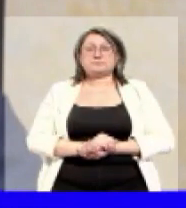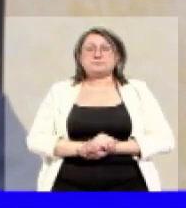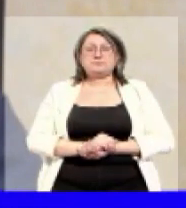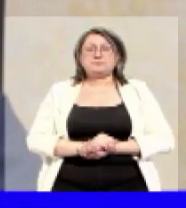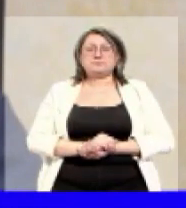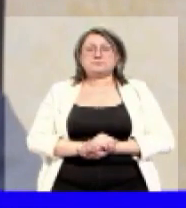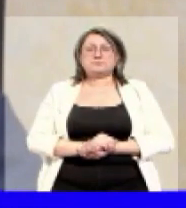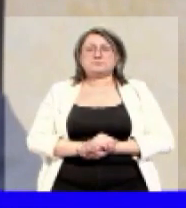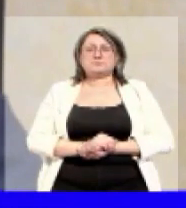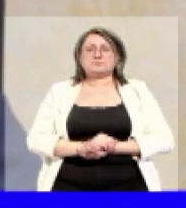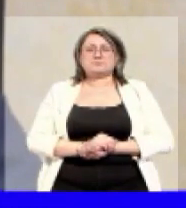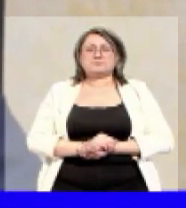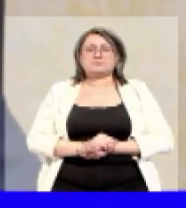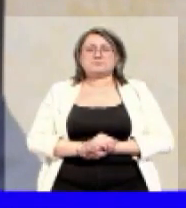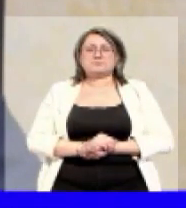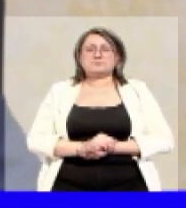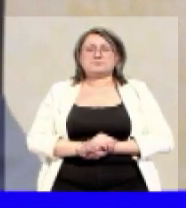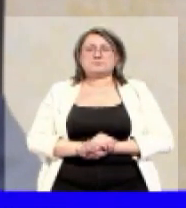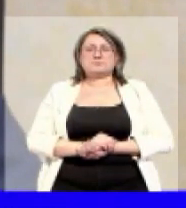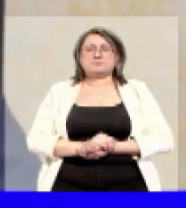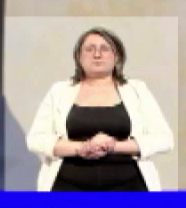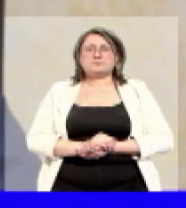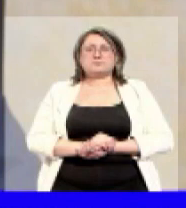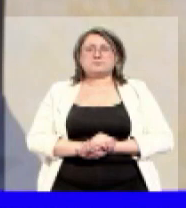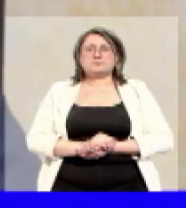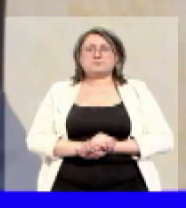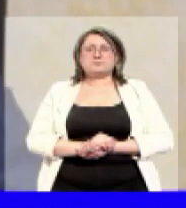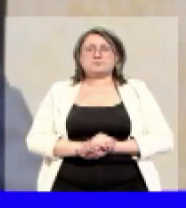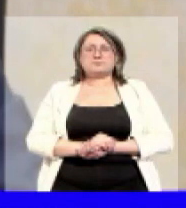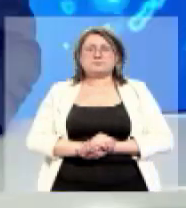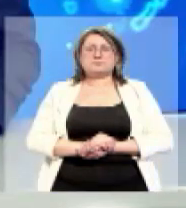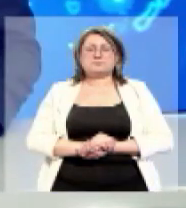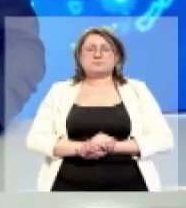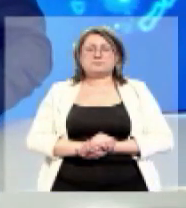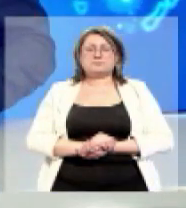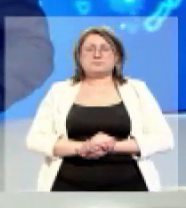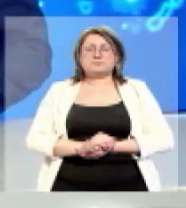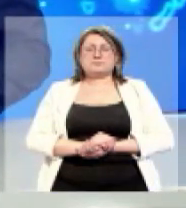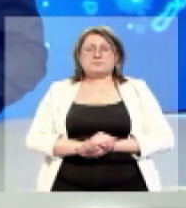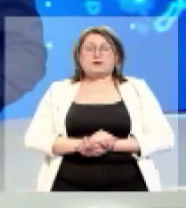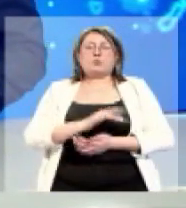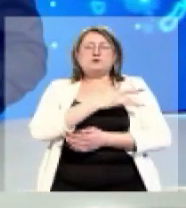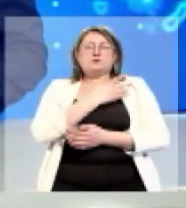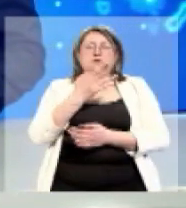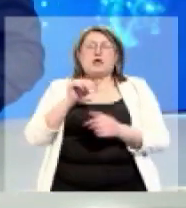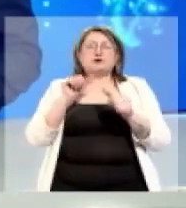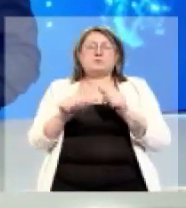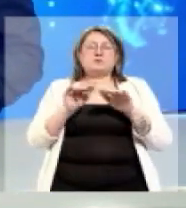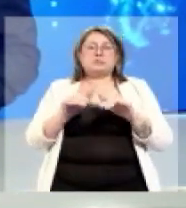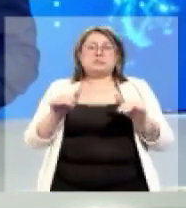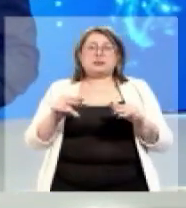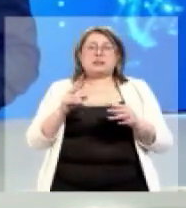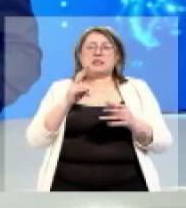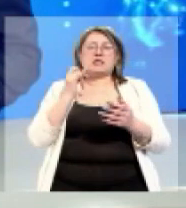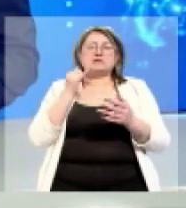мәслихат депутаттарының ұсыныстарын назарға алуы маңызды. Ерекше балаларға арналған қызметтер